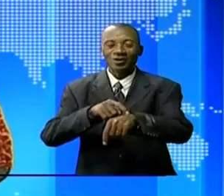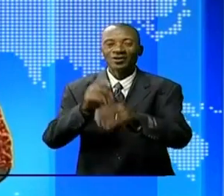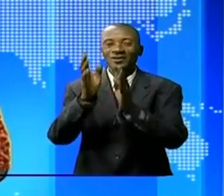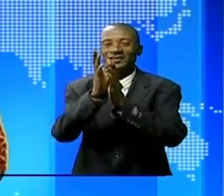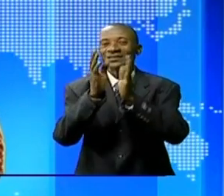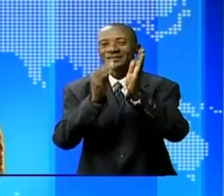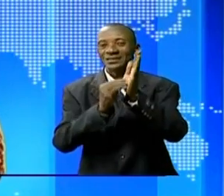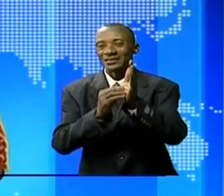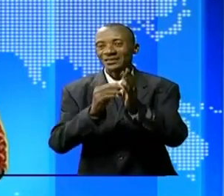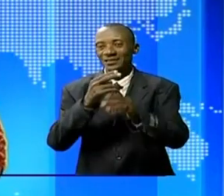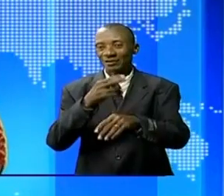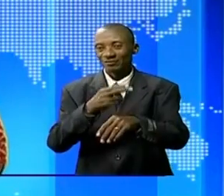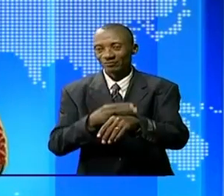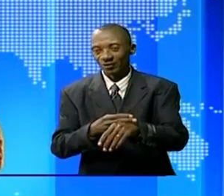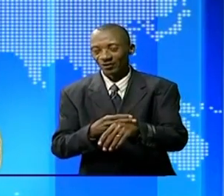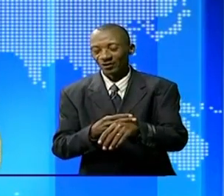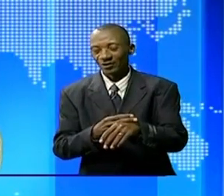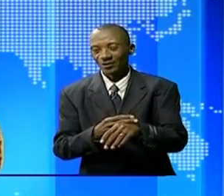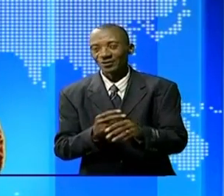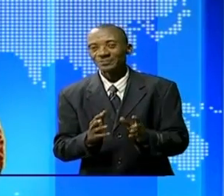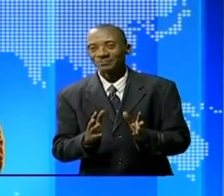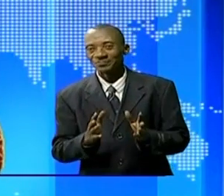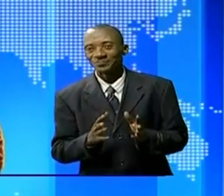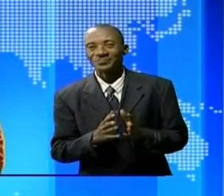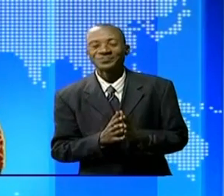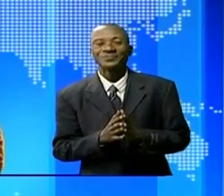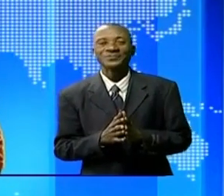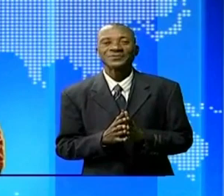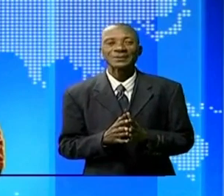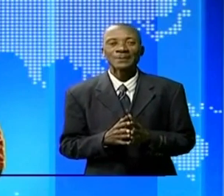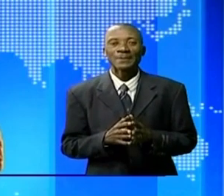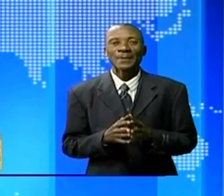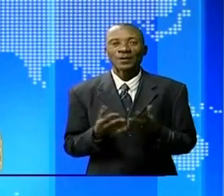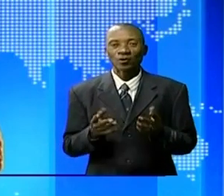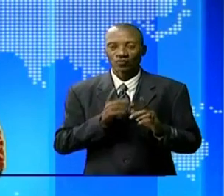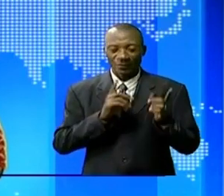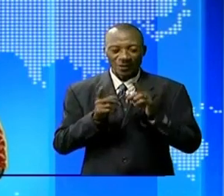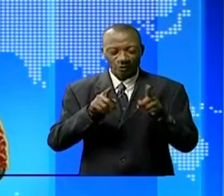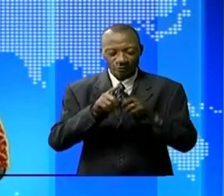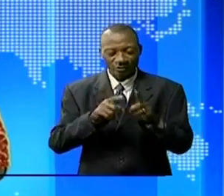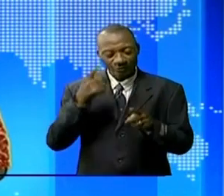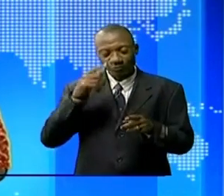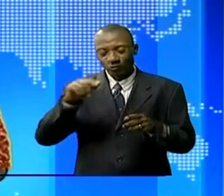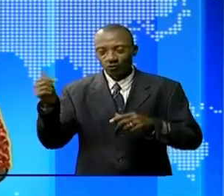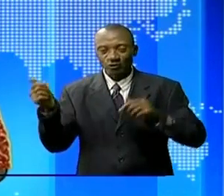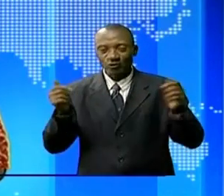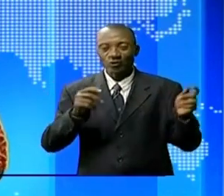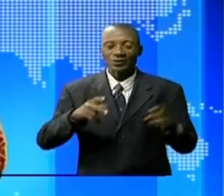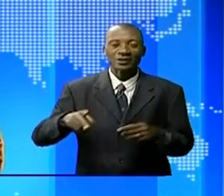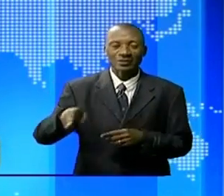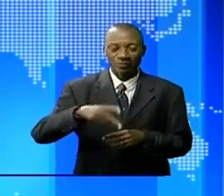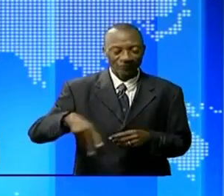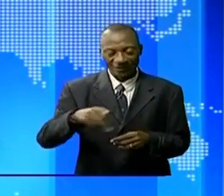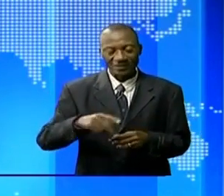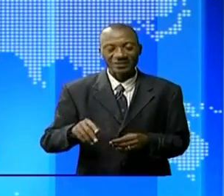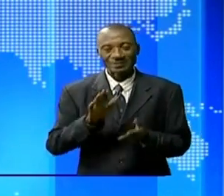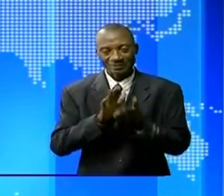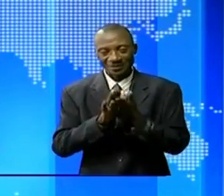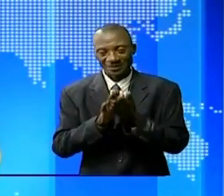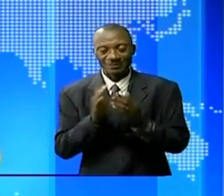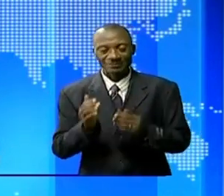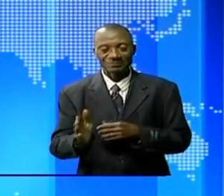balle aux manies et dans d'autres provinces de la république de partout où vous ne suivez sa et les bienvenus a nouvelle